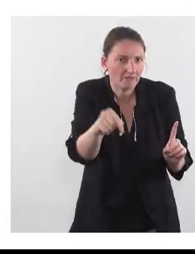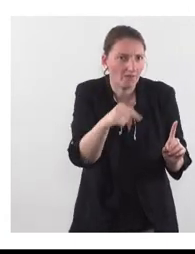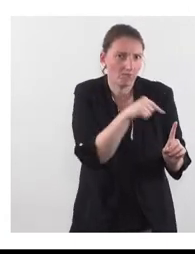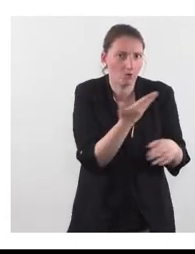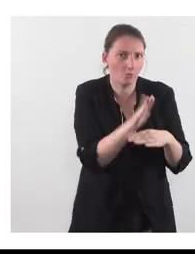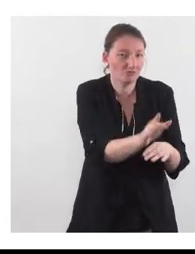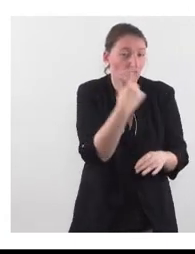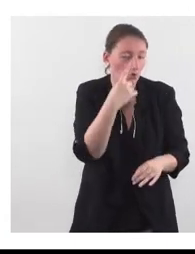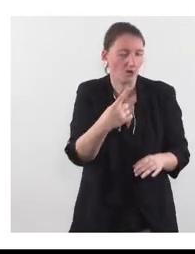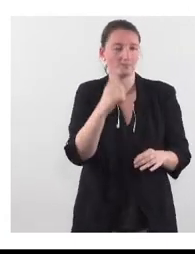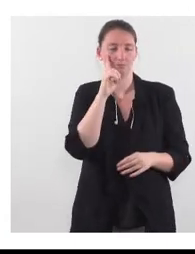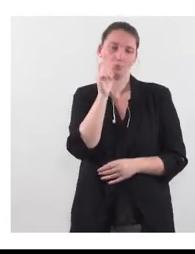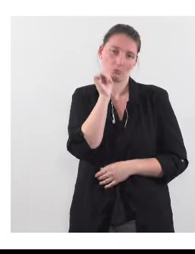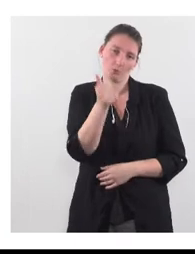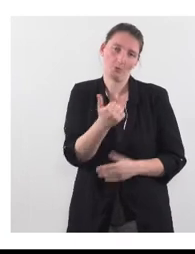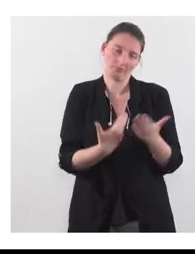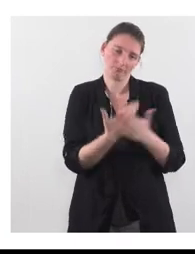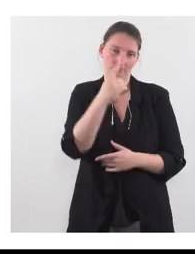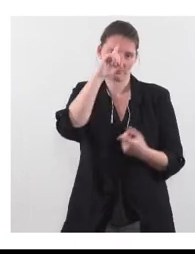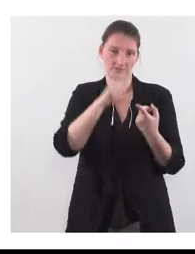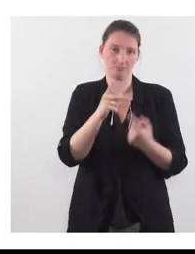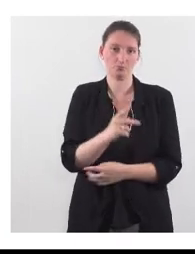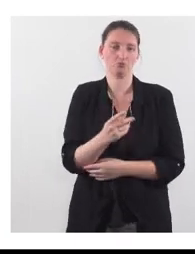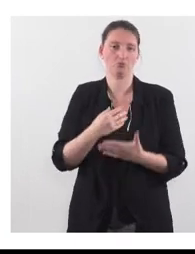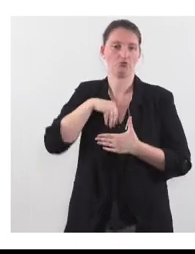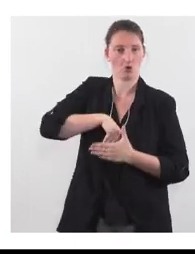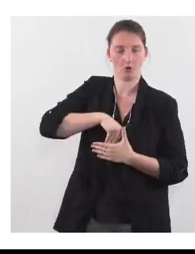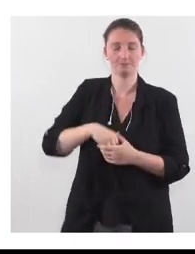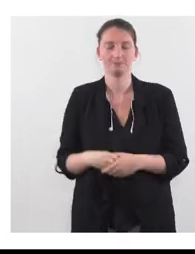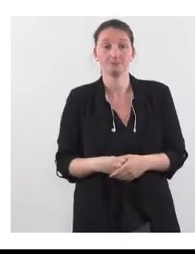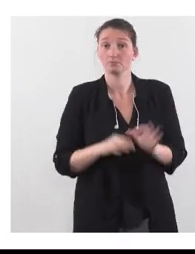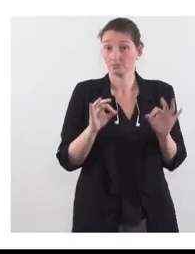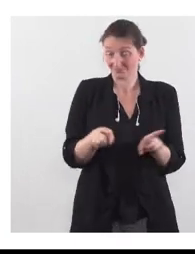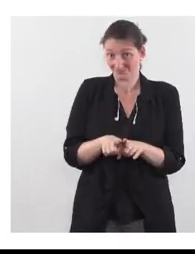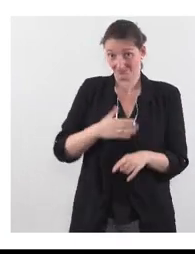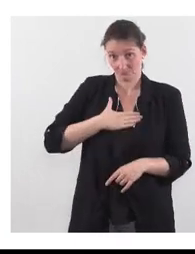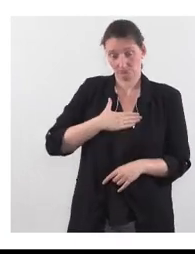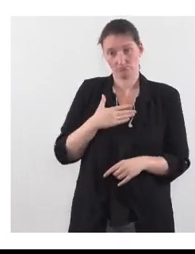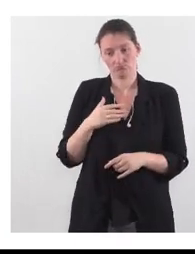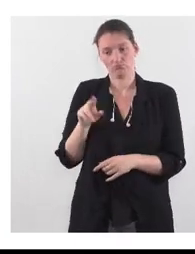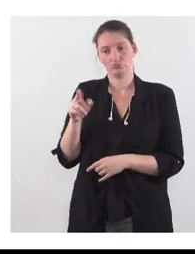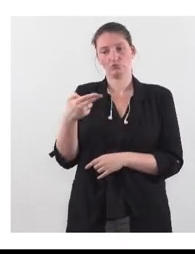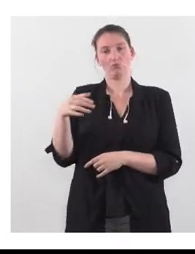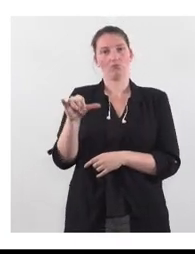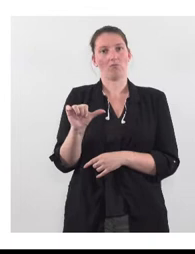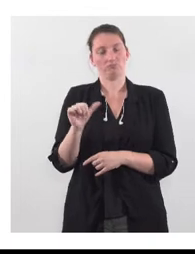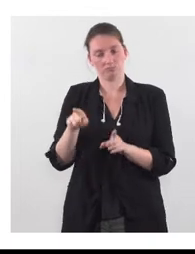sur la journée ou la matinée genre. Nous sommes également reconnus